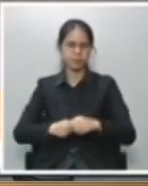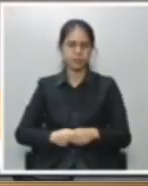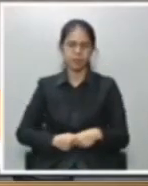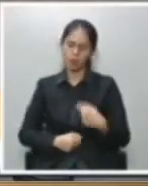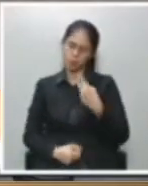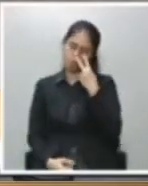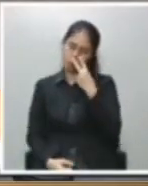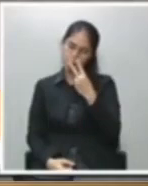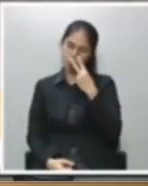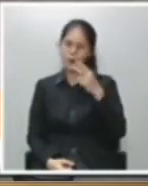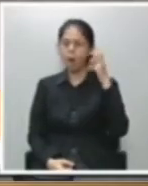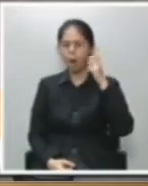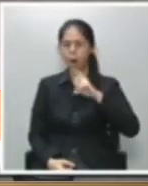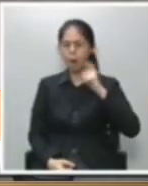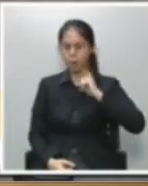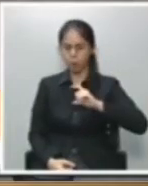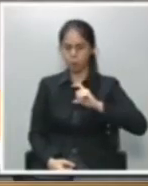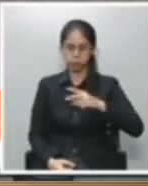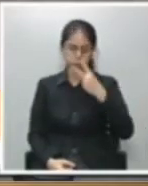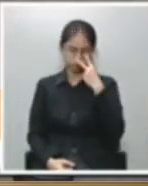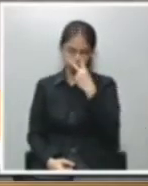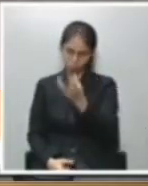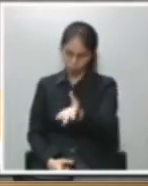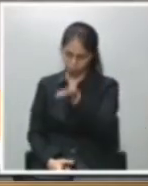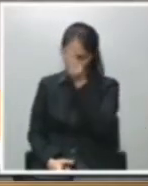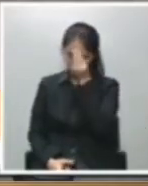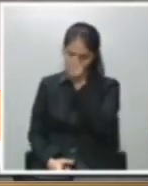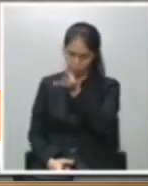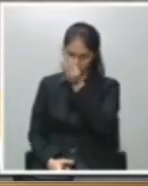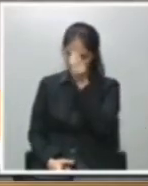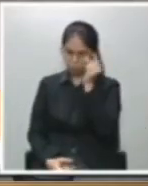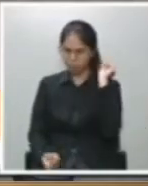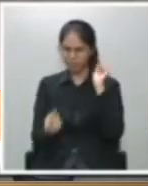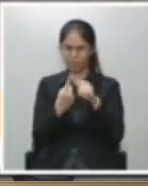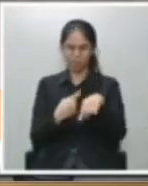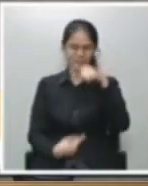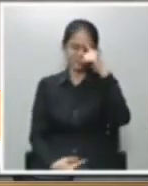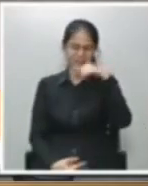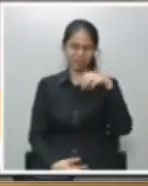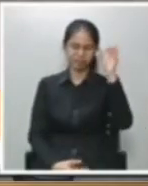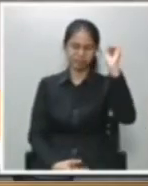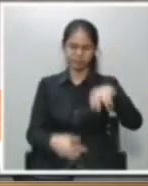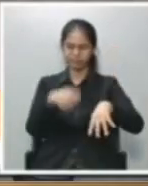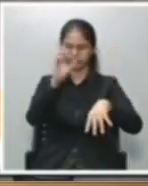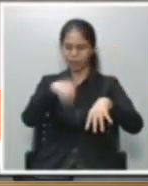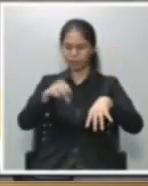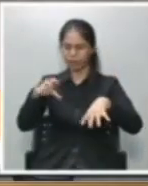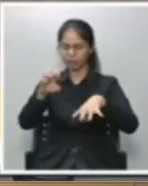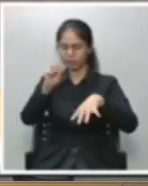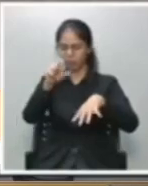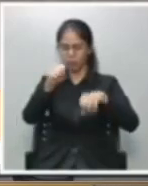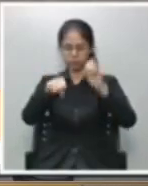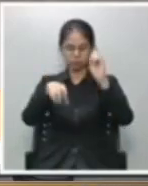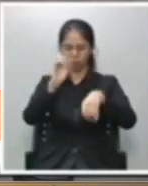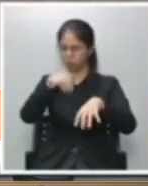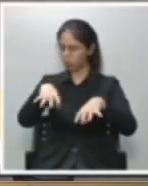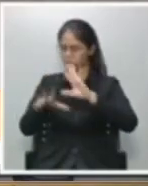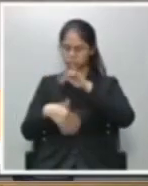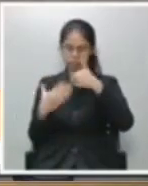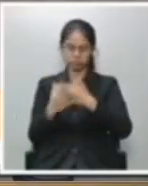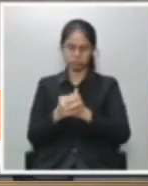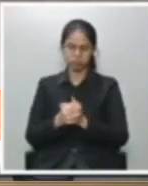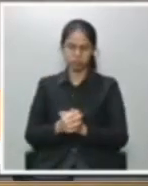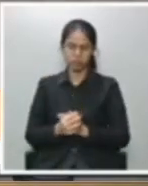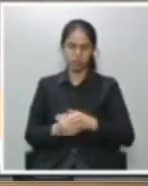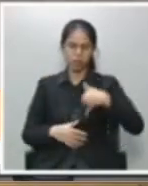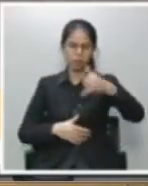งคนไทยที่เป็นนักวิเคราะห์ทางการเมืองเนี่ยสอบตกหมดเลยวันนี้เป็นไงครับเขาไปไหนไ